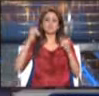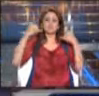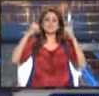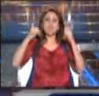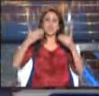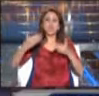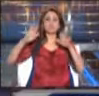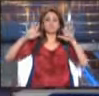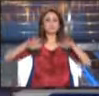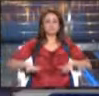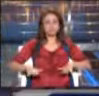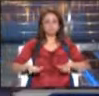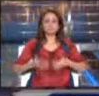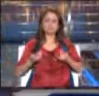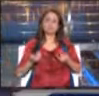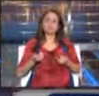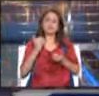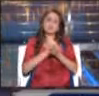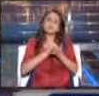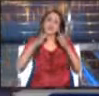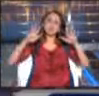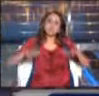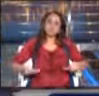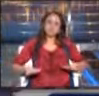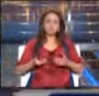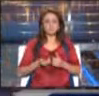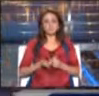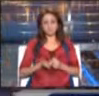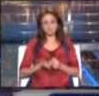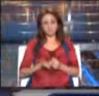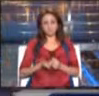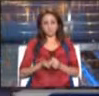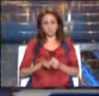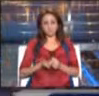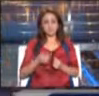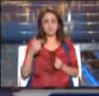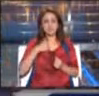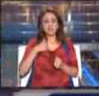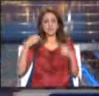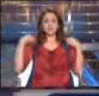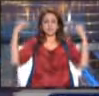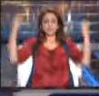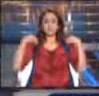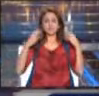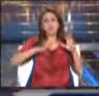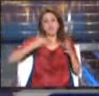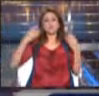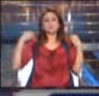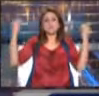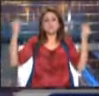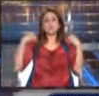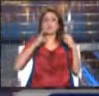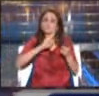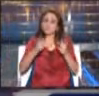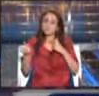تراجعت، الاقتصاد تراجع، حاجات كتيرة تراجعت. احنا كرياضيين بنقول احنا عايزين رياضة،